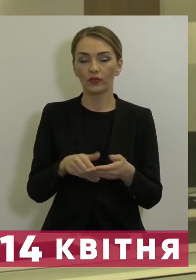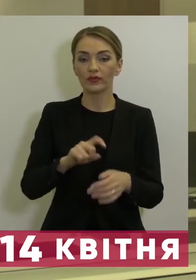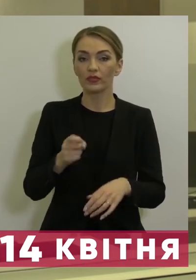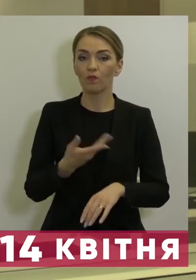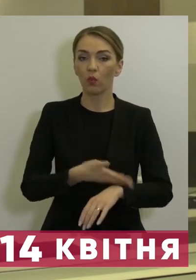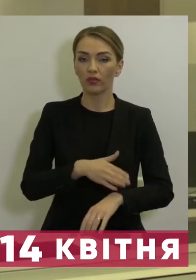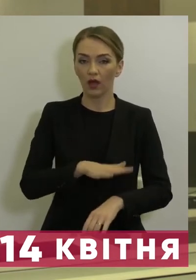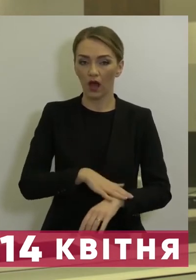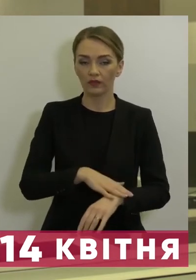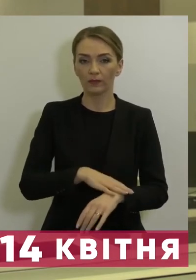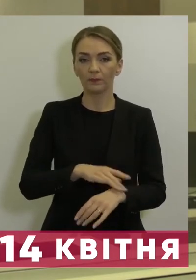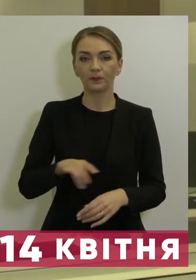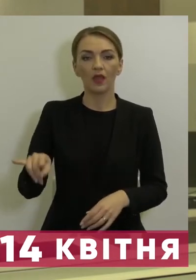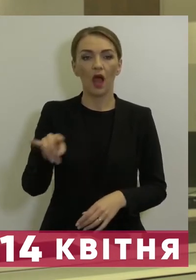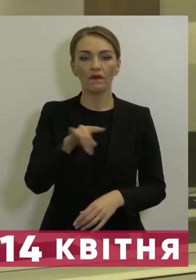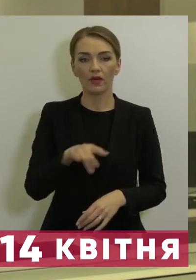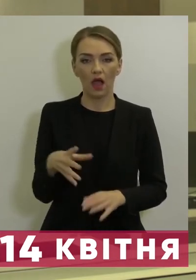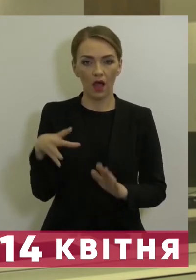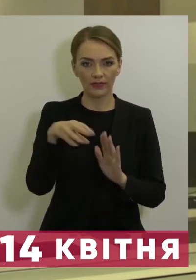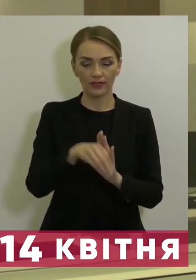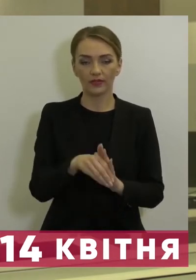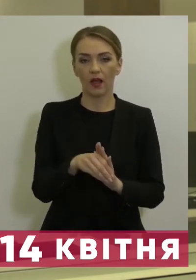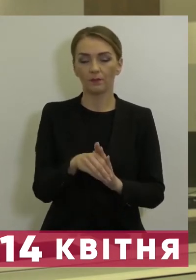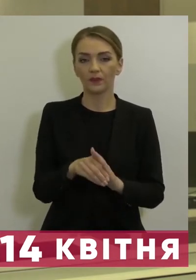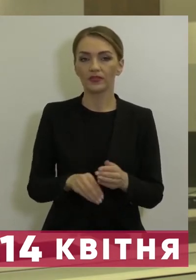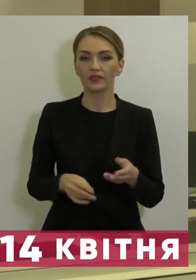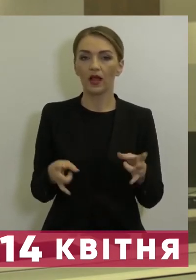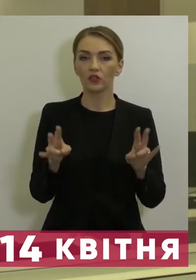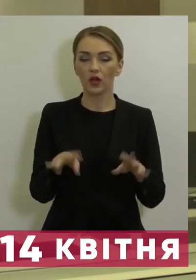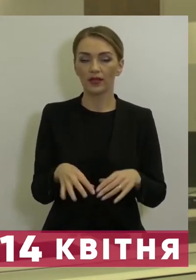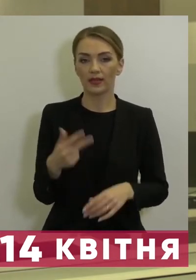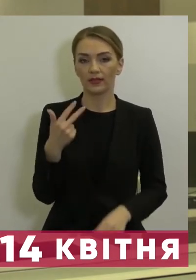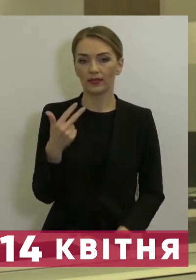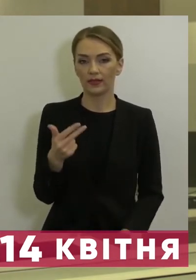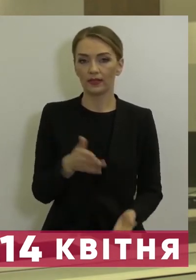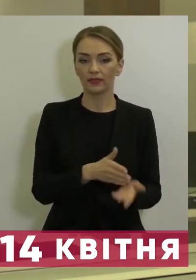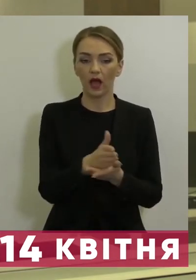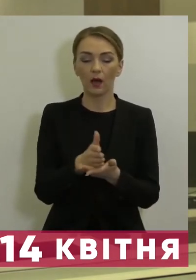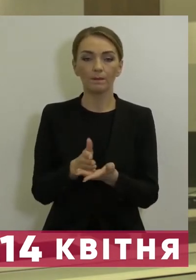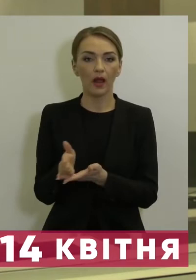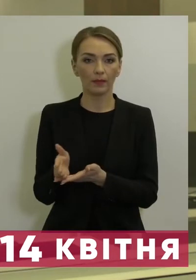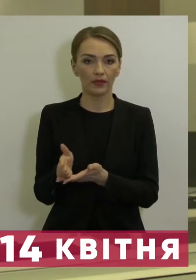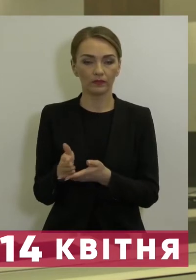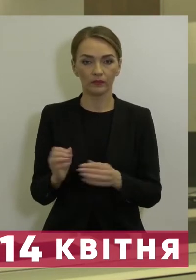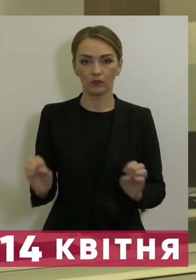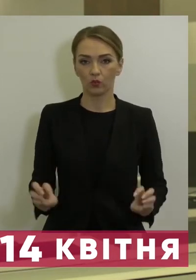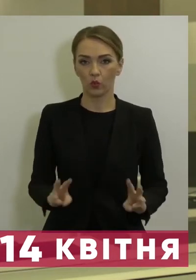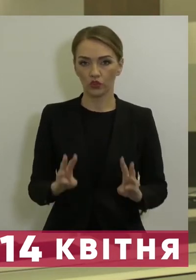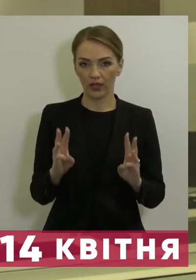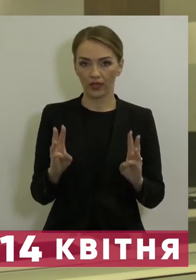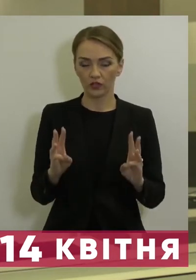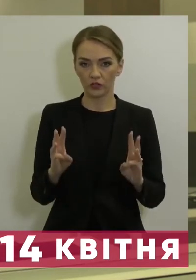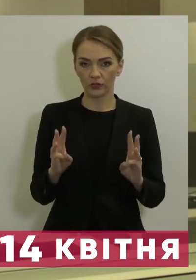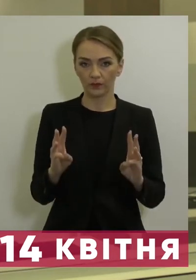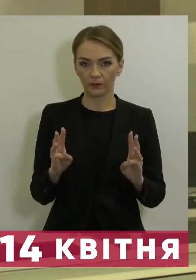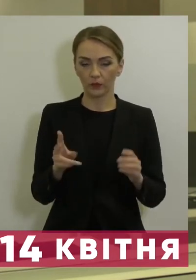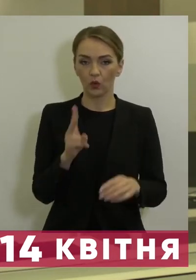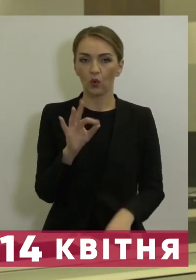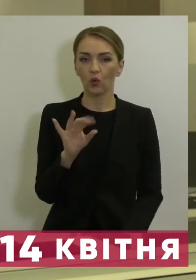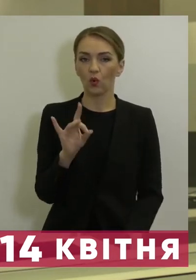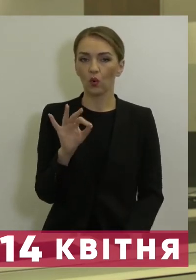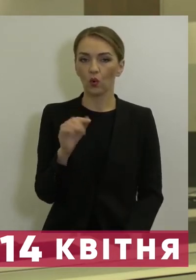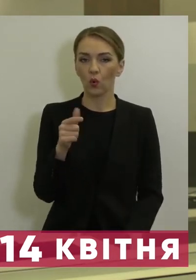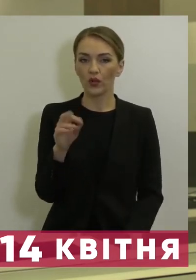Ми знаємо, задіяна авіація. Залишаються три напрямки пожеж: